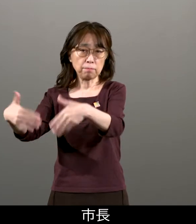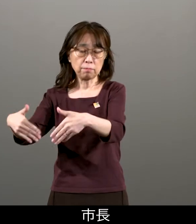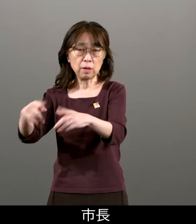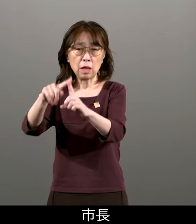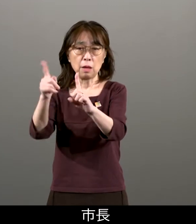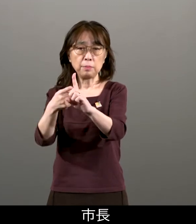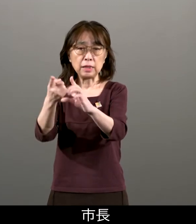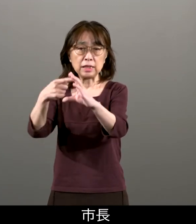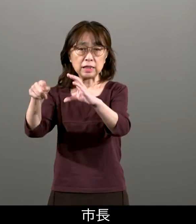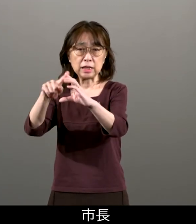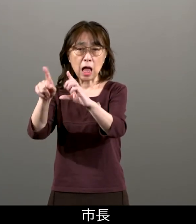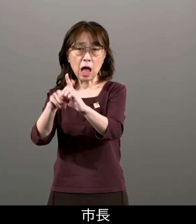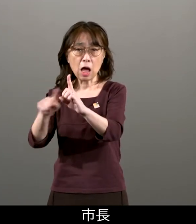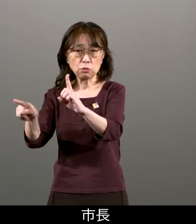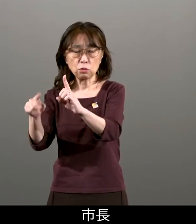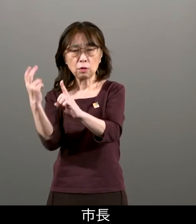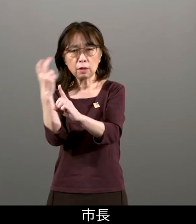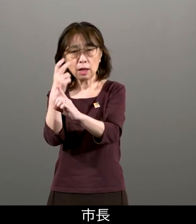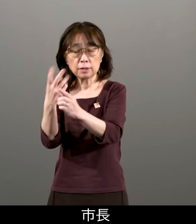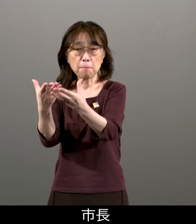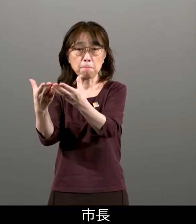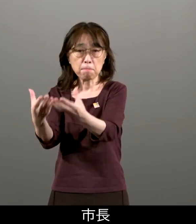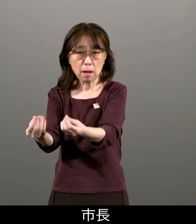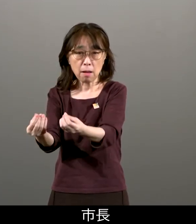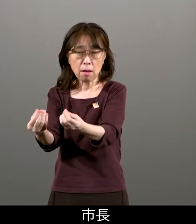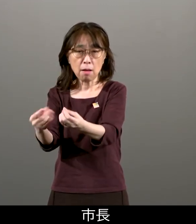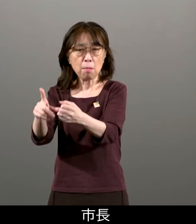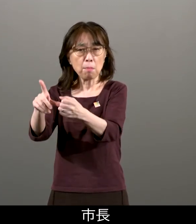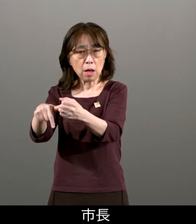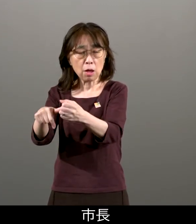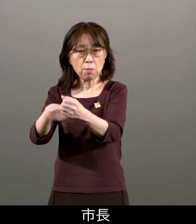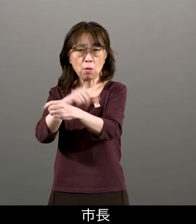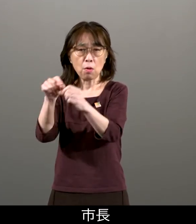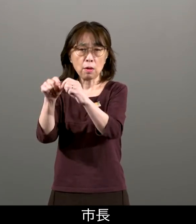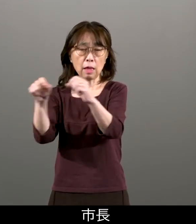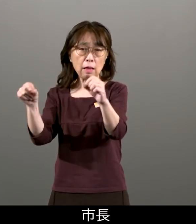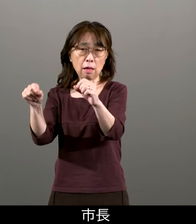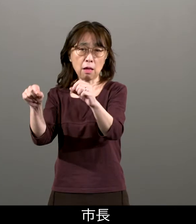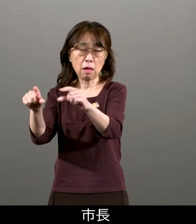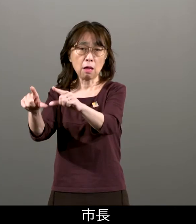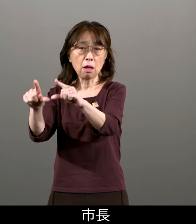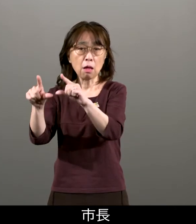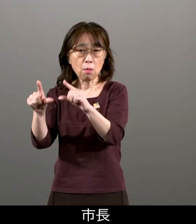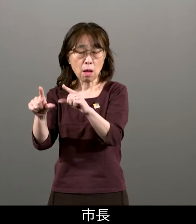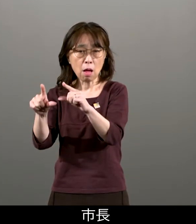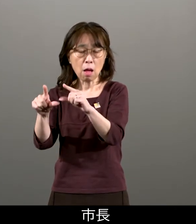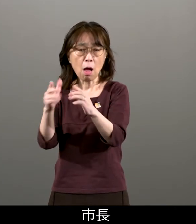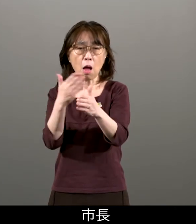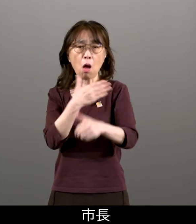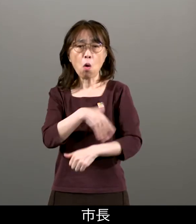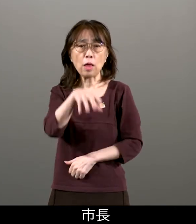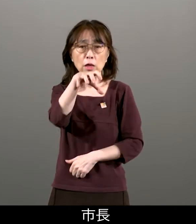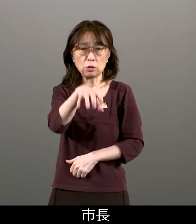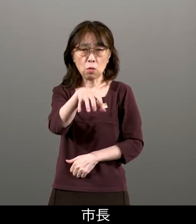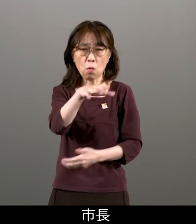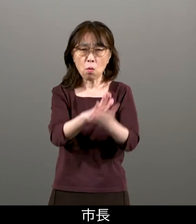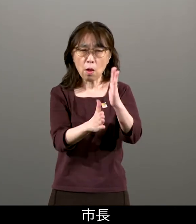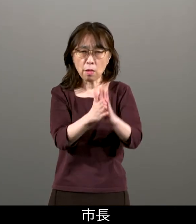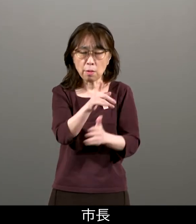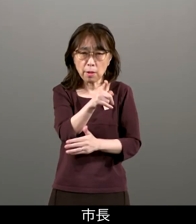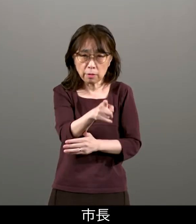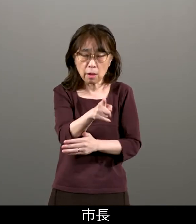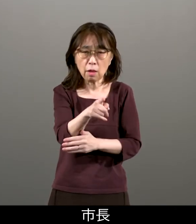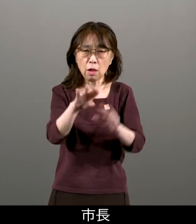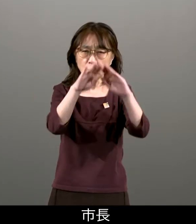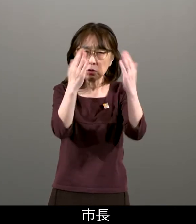PCR 検査を行った場合でも検査結果につきましては改めて保健所の職員がすべての